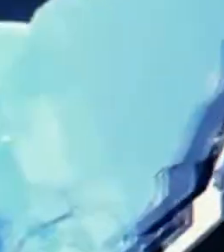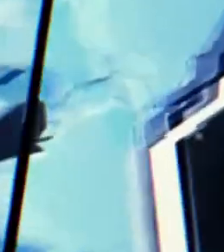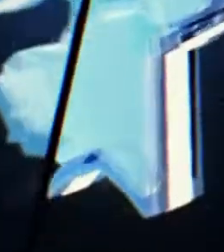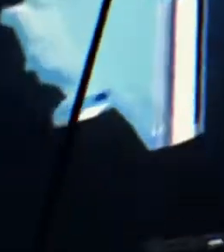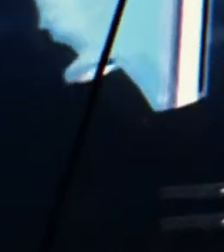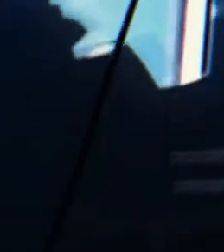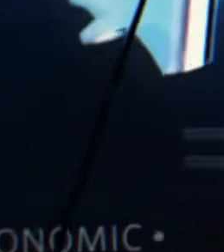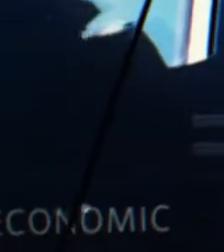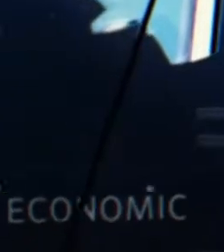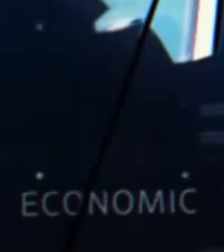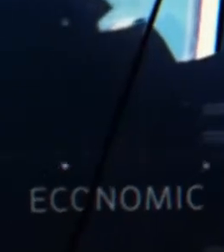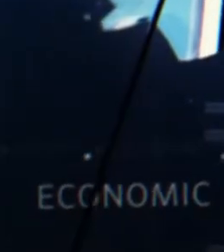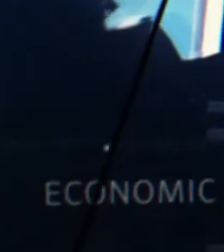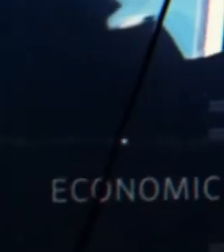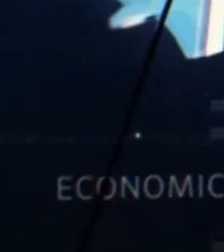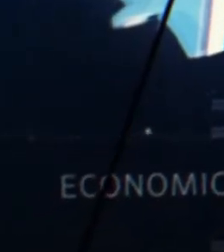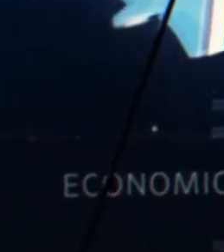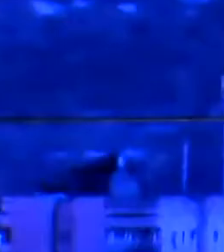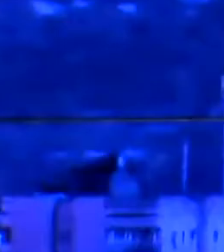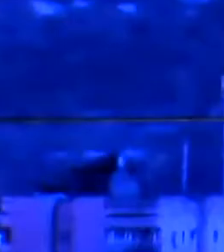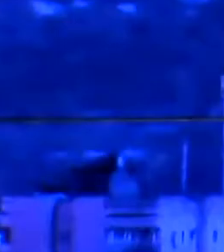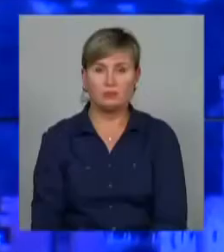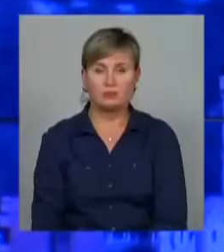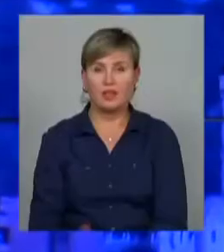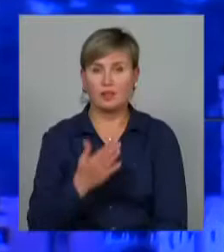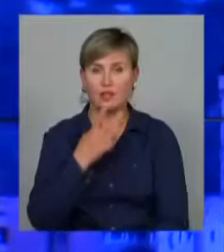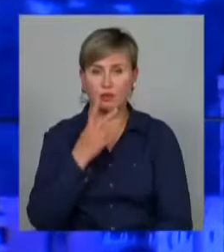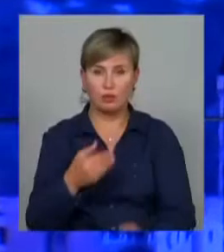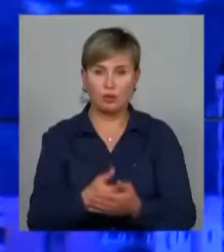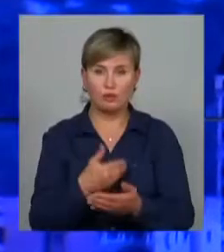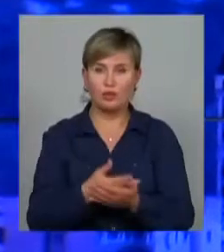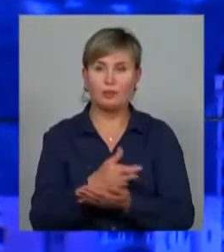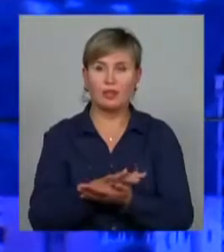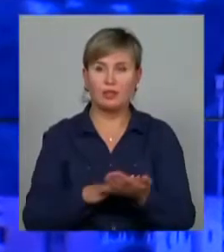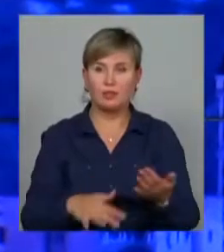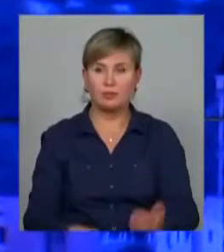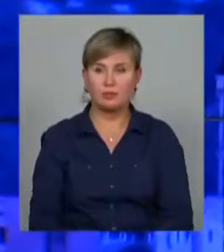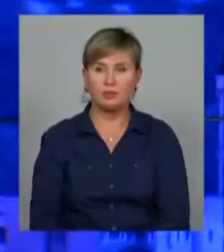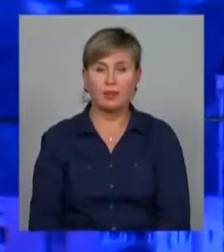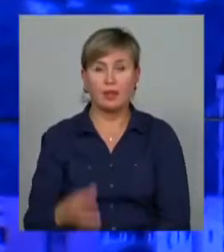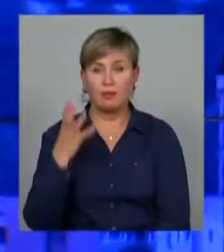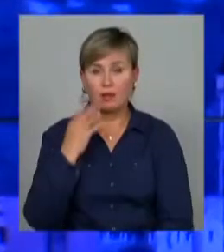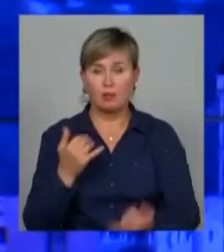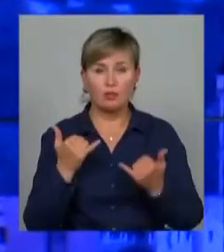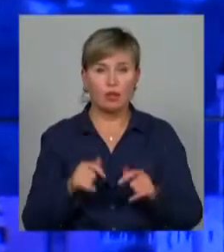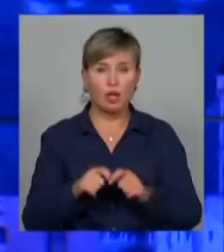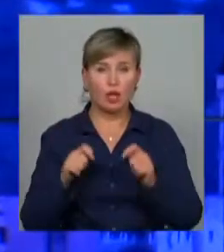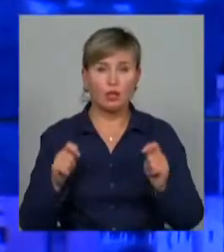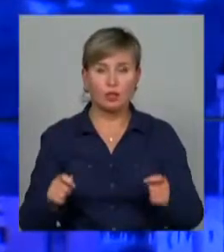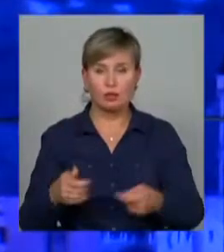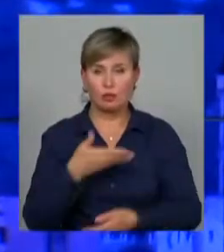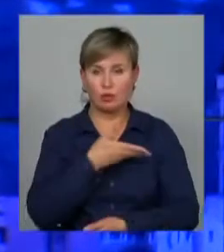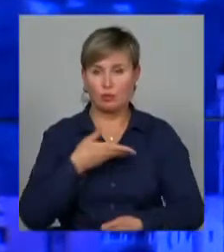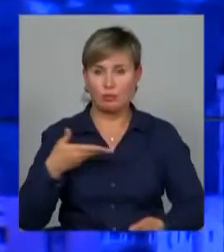Вы смотрите новости, мы продолжаем. В Алматы сегодня открыли бюст-памятник в